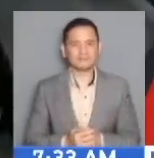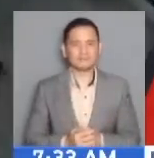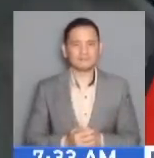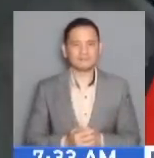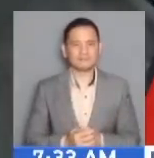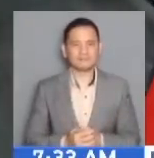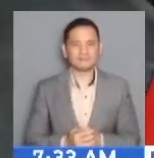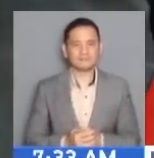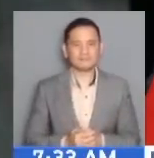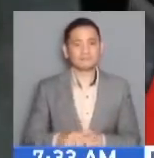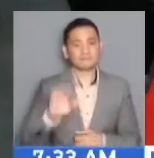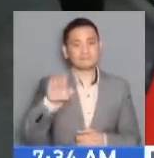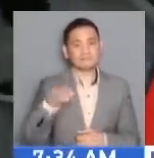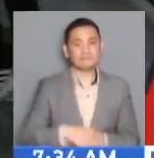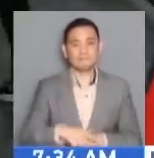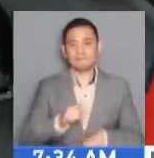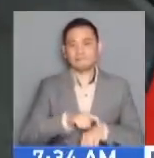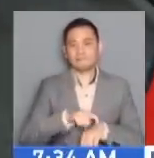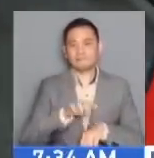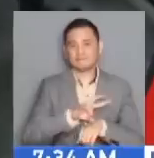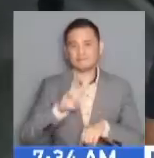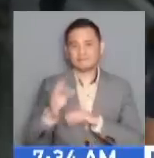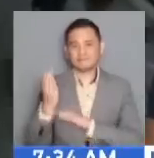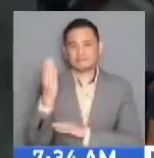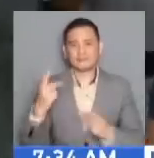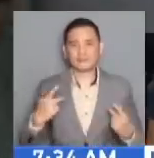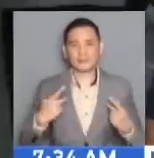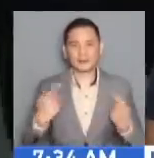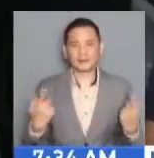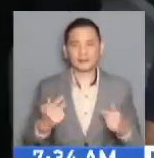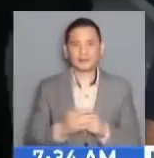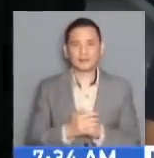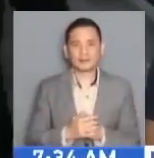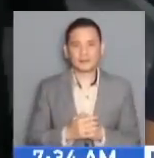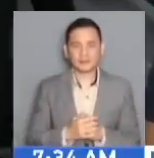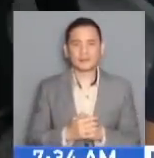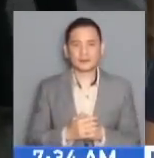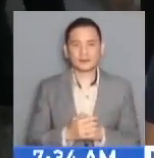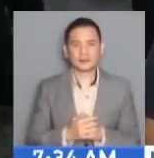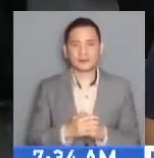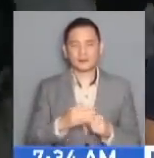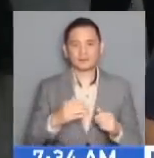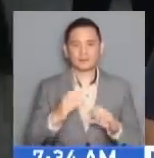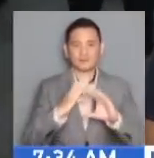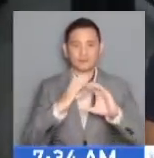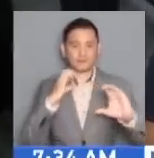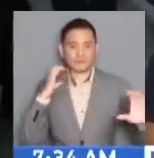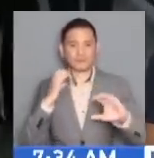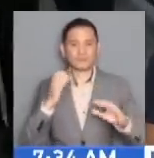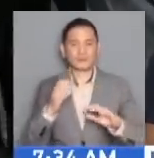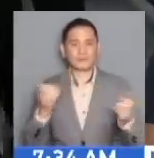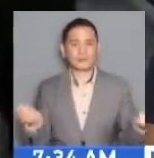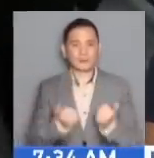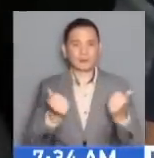Kani pasado na 7 ng umaga, may 18 bagon ang available at ang pagitan ng bawat trip ay 4 minutes and a half. Ito ang unang balita mula